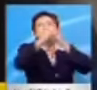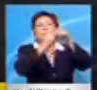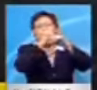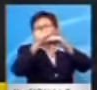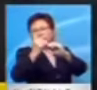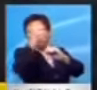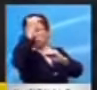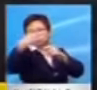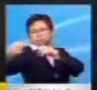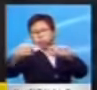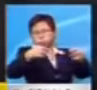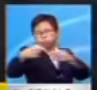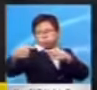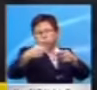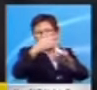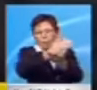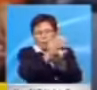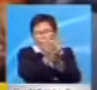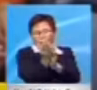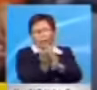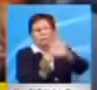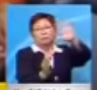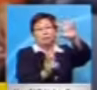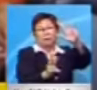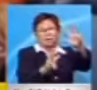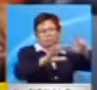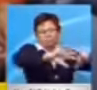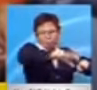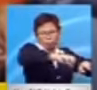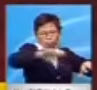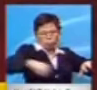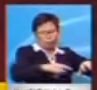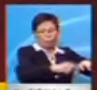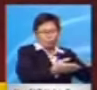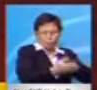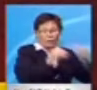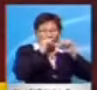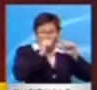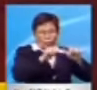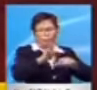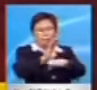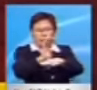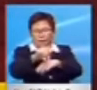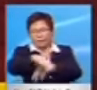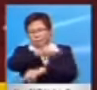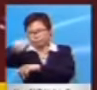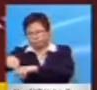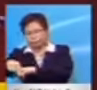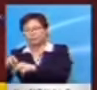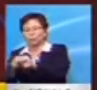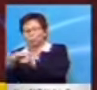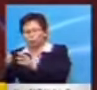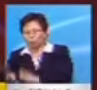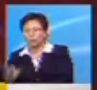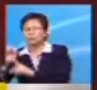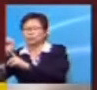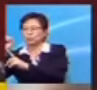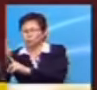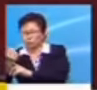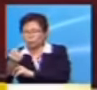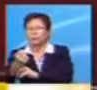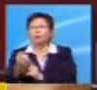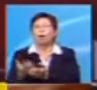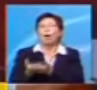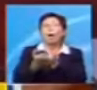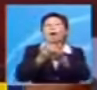atas pertandingan terbahagi kepada tiga kategori iaitu perkhidmatan awam perniagaan dan keusahawanan sosial